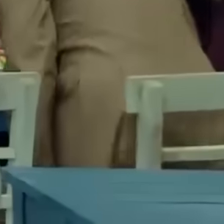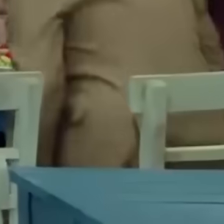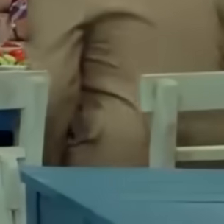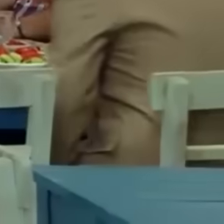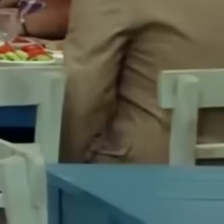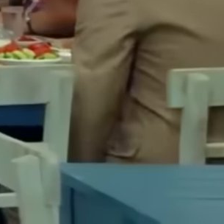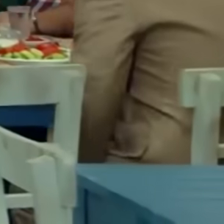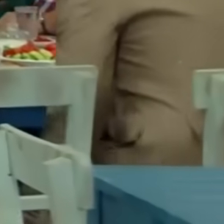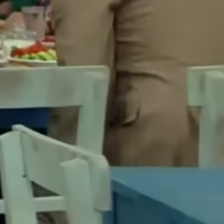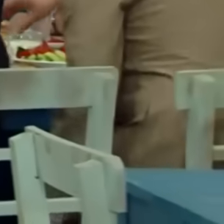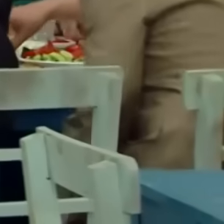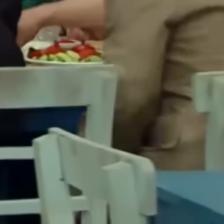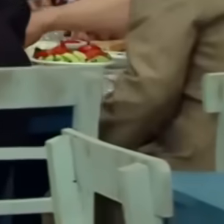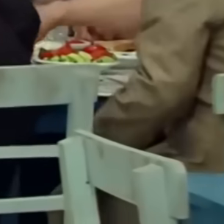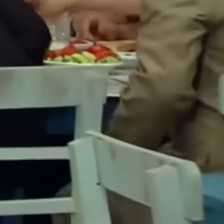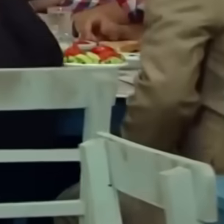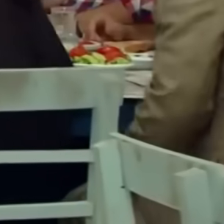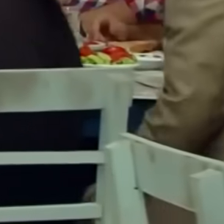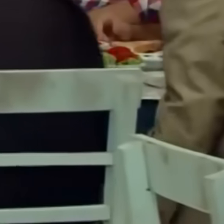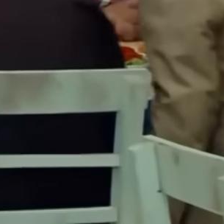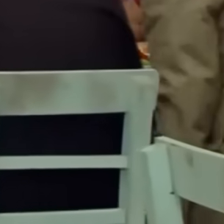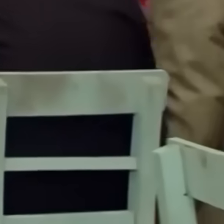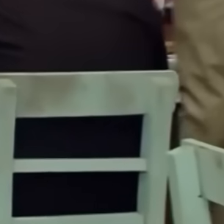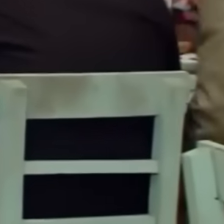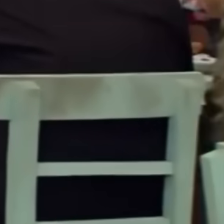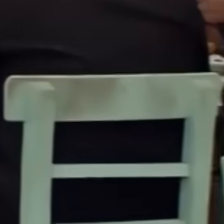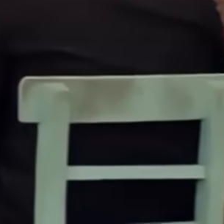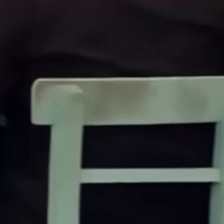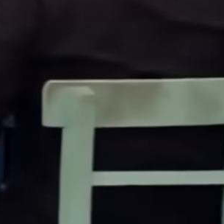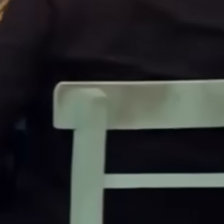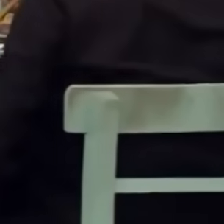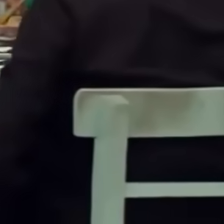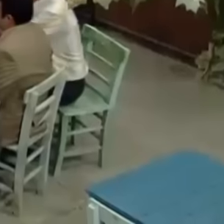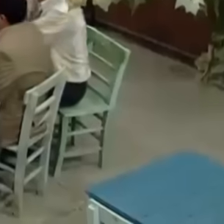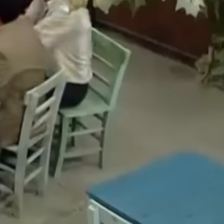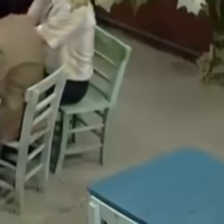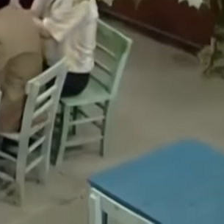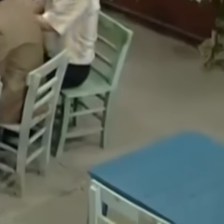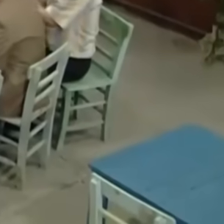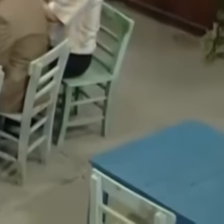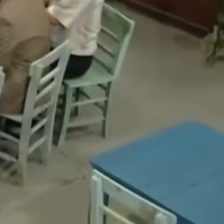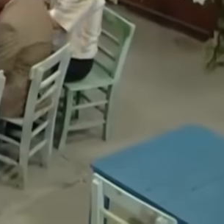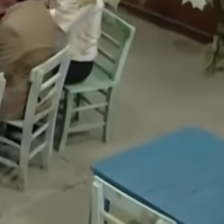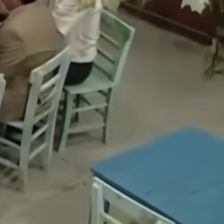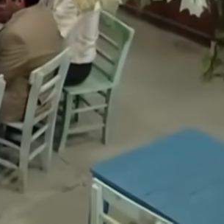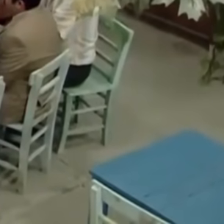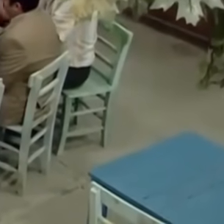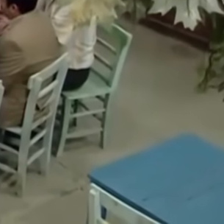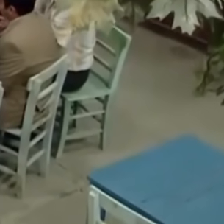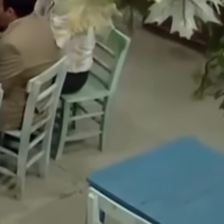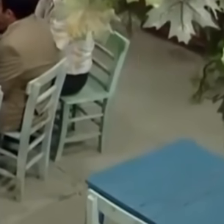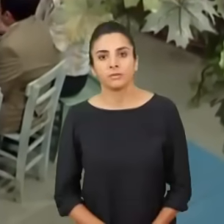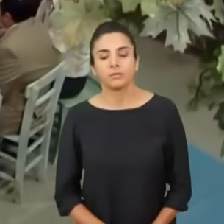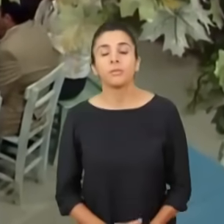çekerek Susmuş'a yer açtı. Susmuş sandalyesini Danyal'ın yanına çekip masaya oturdu. Sami eliyle pideleri böldü.